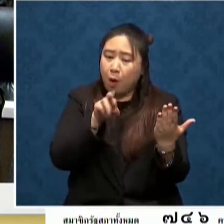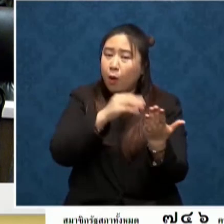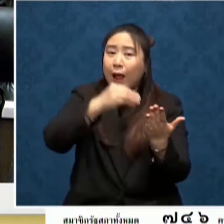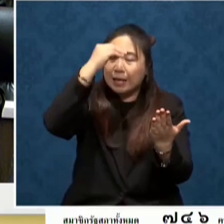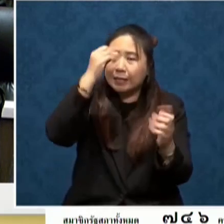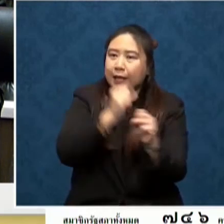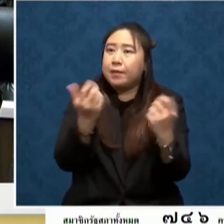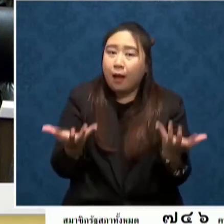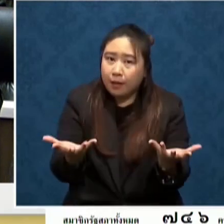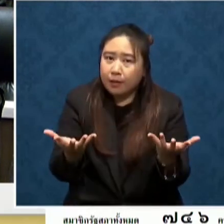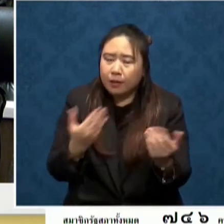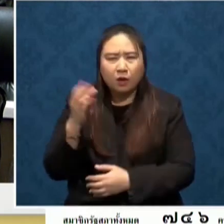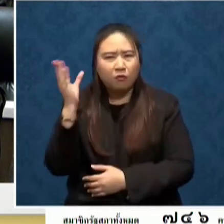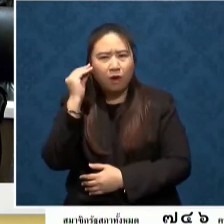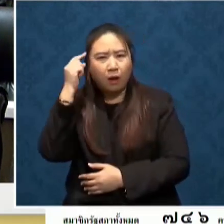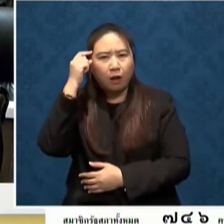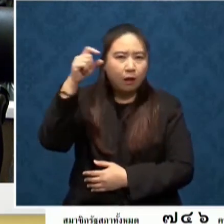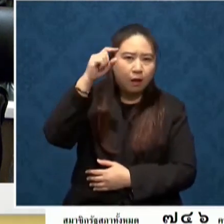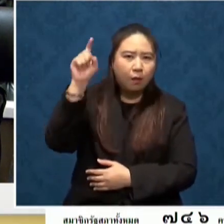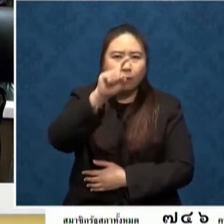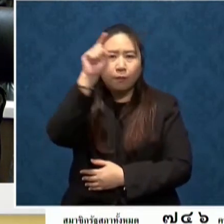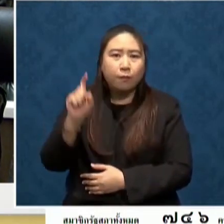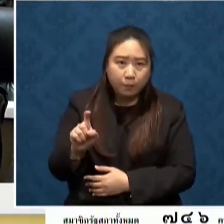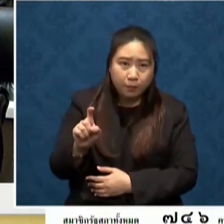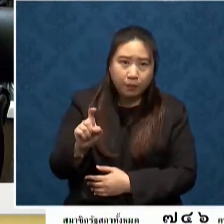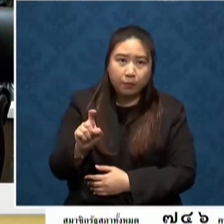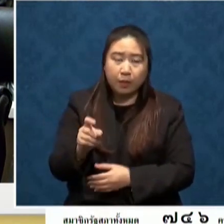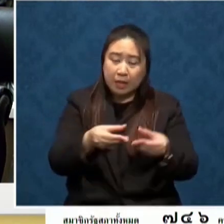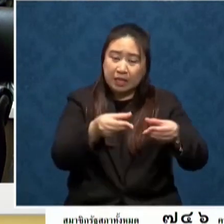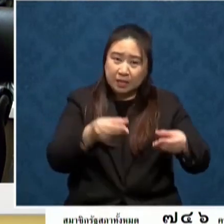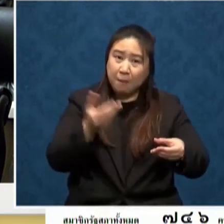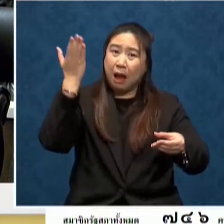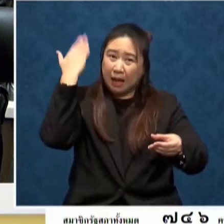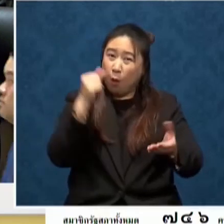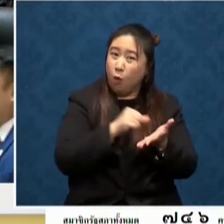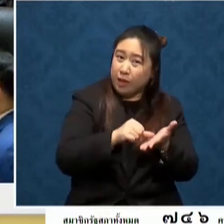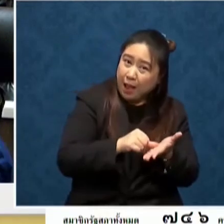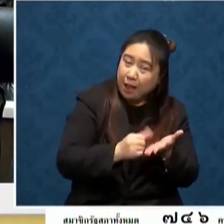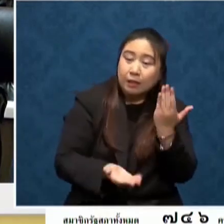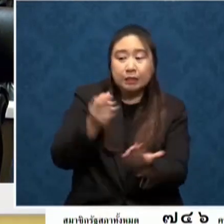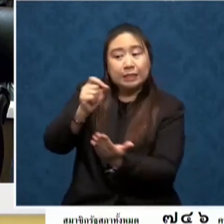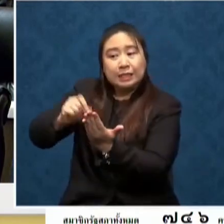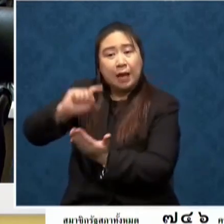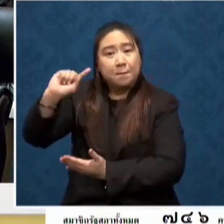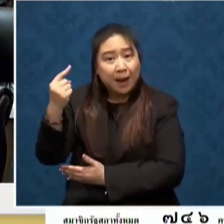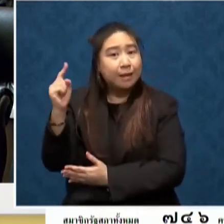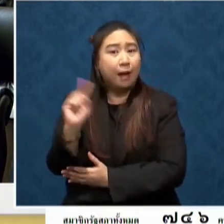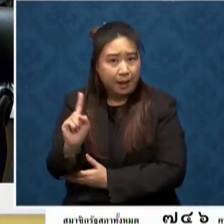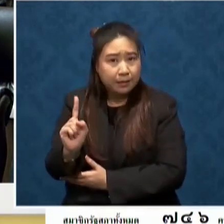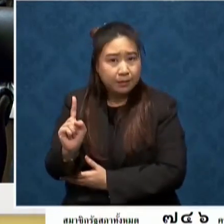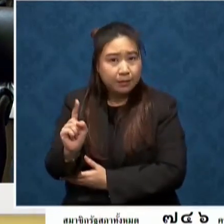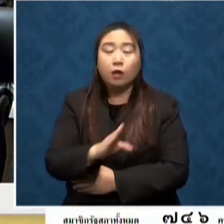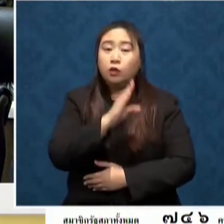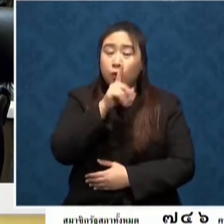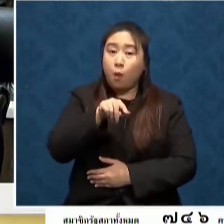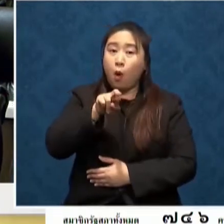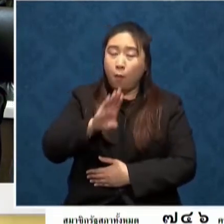่ะดีฉนฟังแลวฉันจะงงจะปัดฝุนชบับเก่า หรอจะร่างชบับใหม่เพราว่าถาท่านจะไปเอาภร.บ.